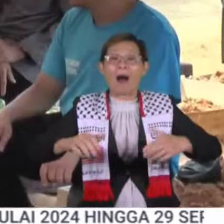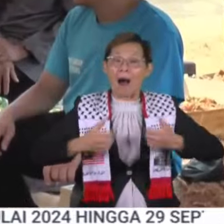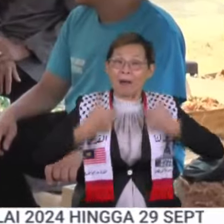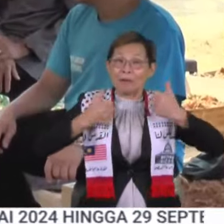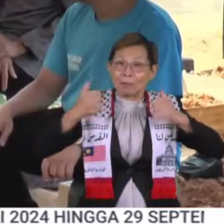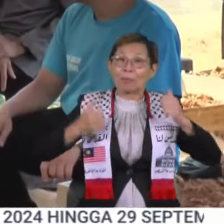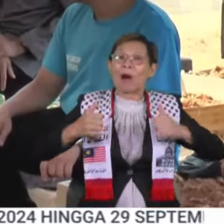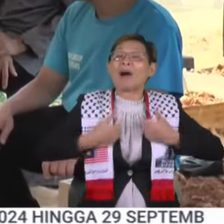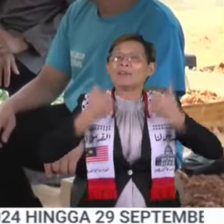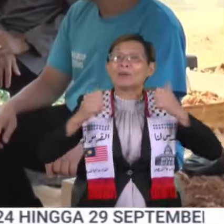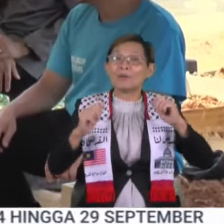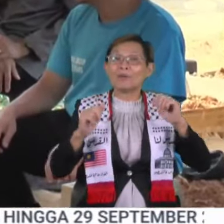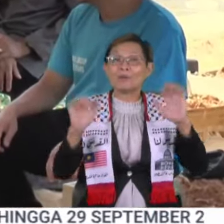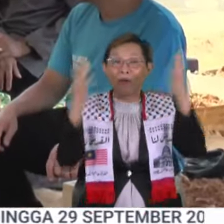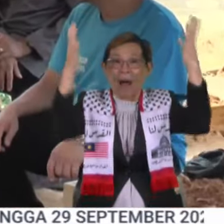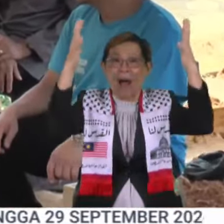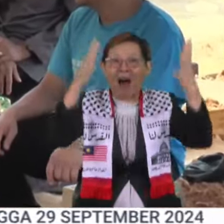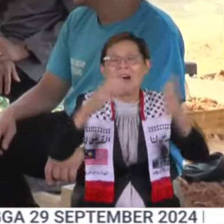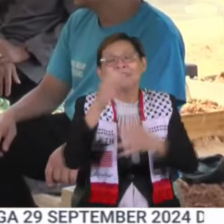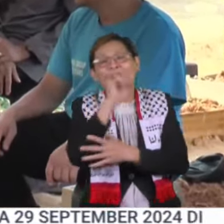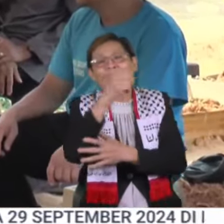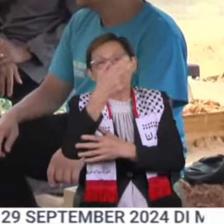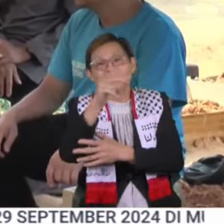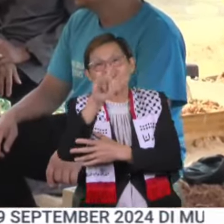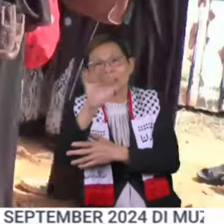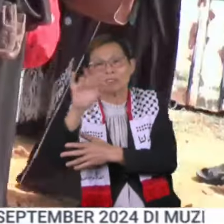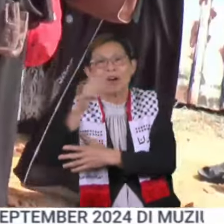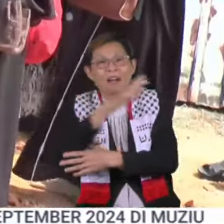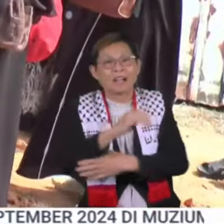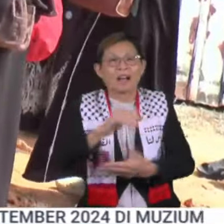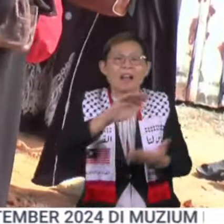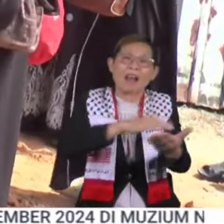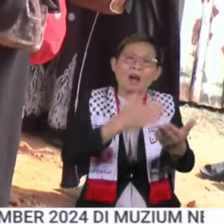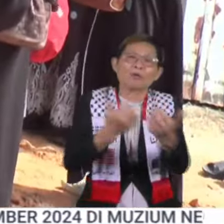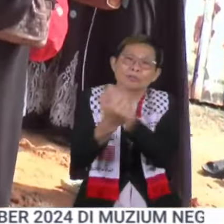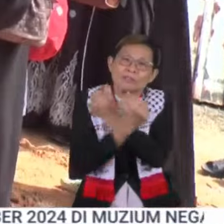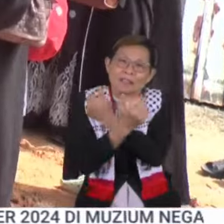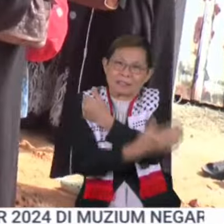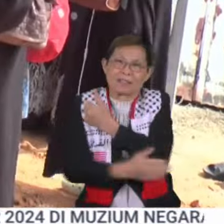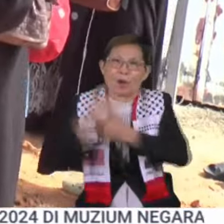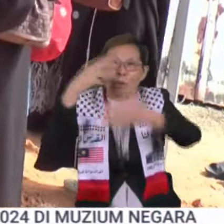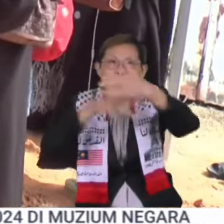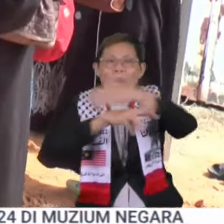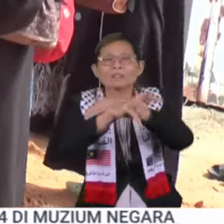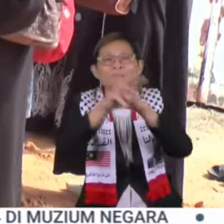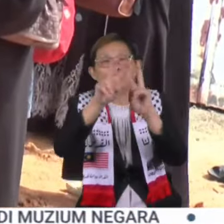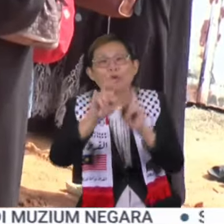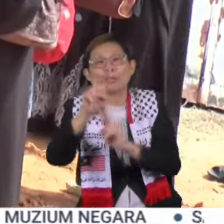Dendangan Datuk Sharifah Aini dan lagu patriotik Wawasan 2020 Nyanyian Roy.